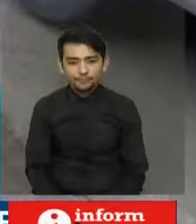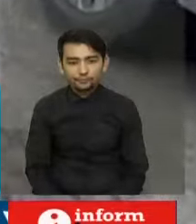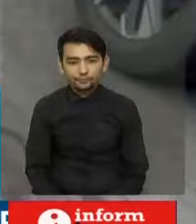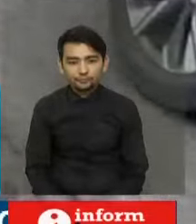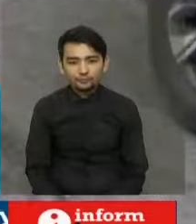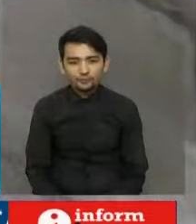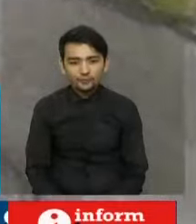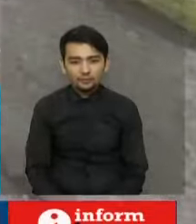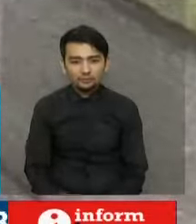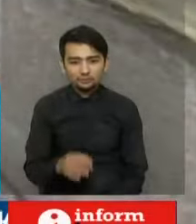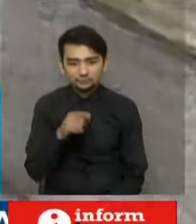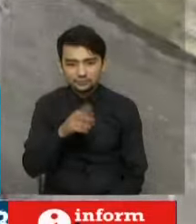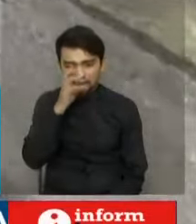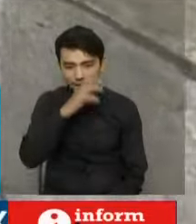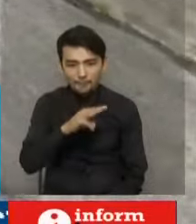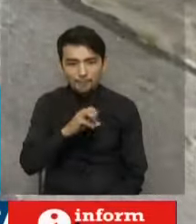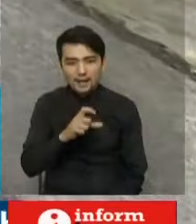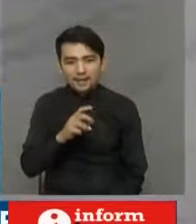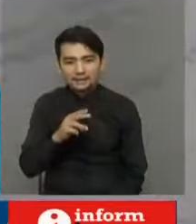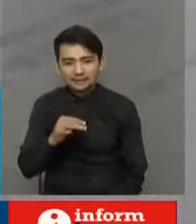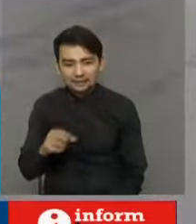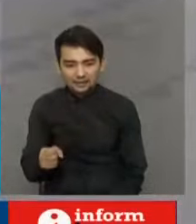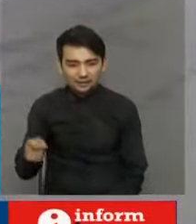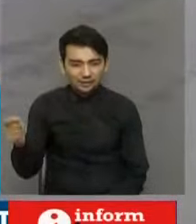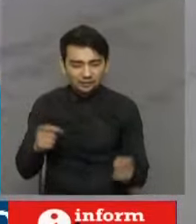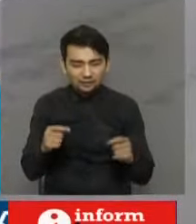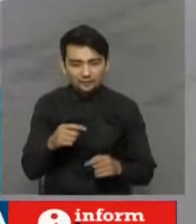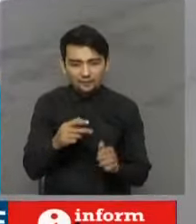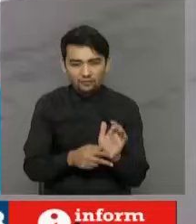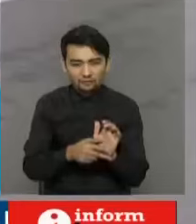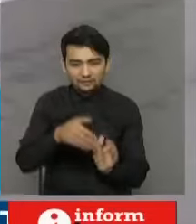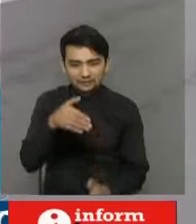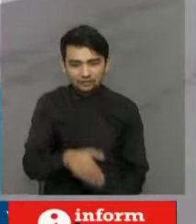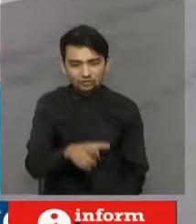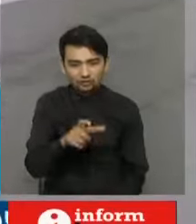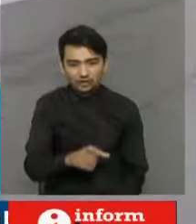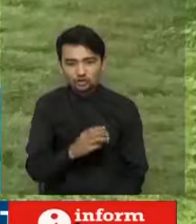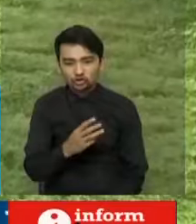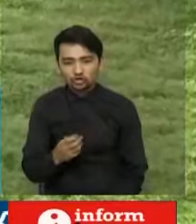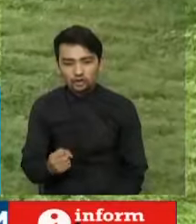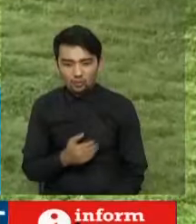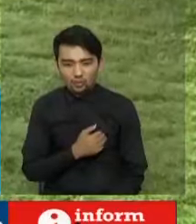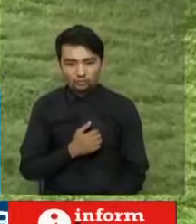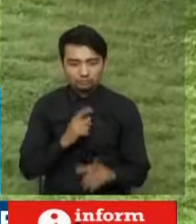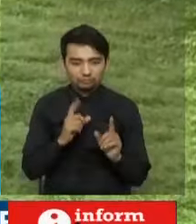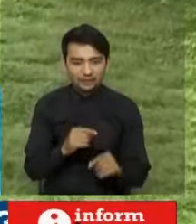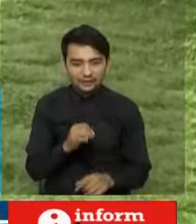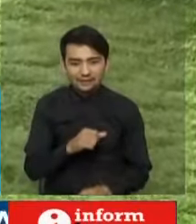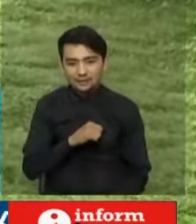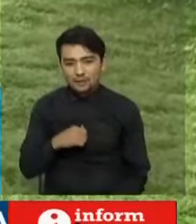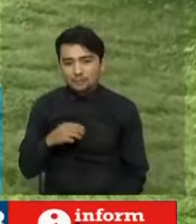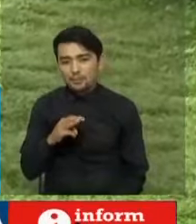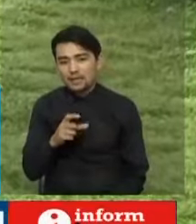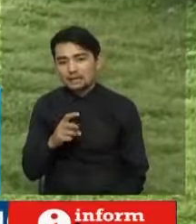По июль из этих стран в Мексику прибыли более 800 тысяч человек в надежде попасть в США. Стремятся туда и сами мексиканцы